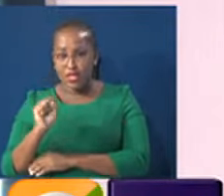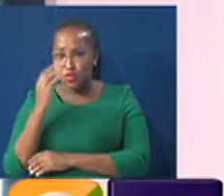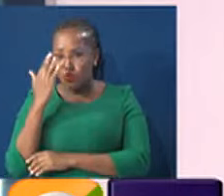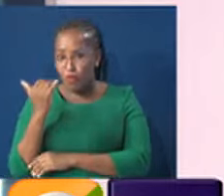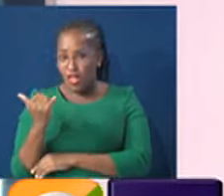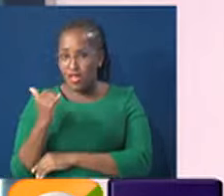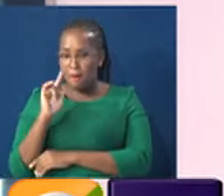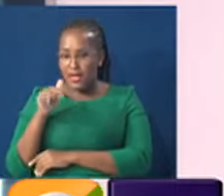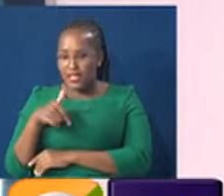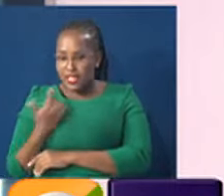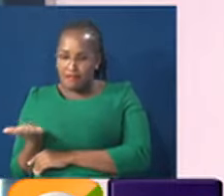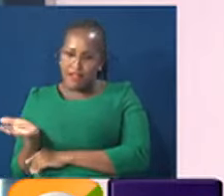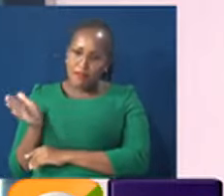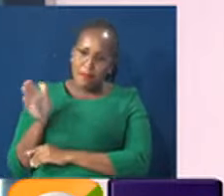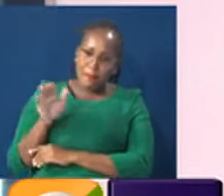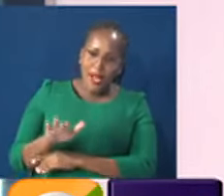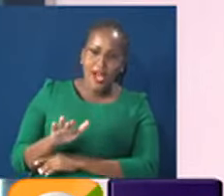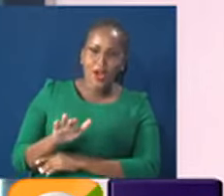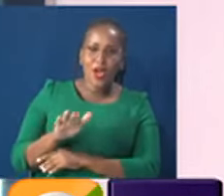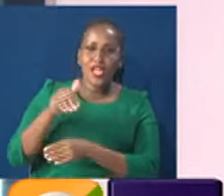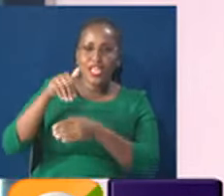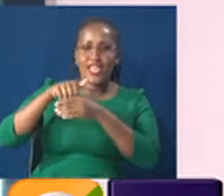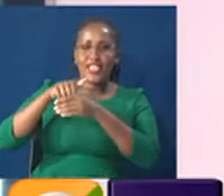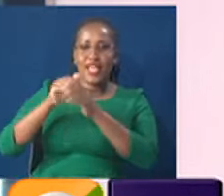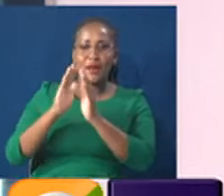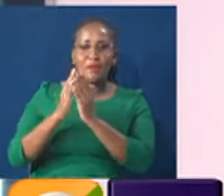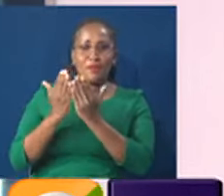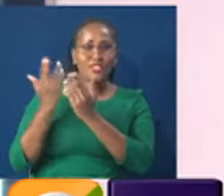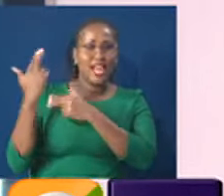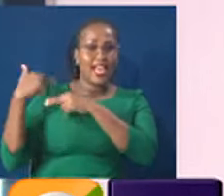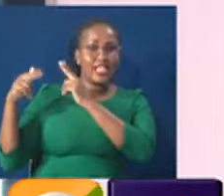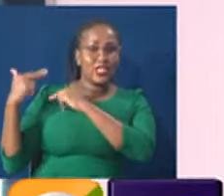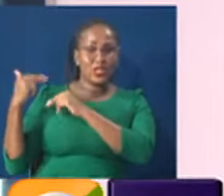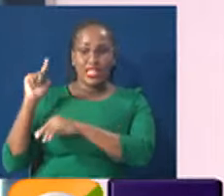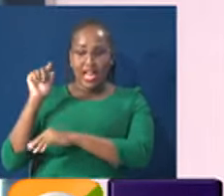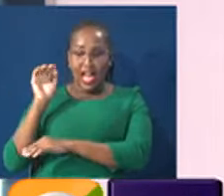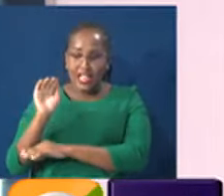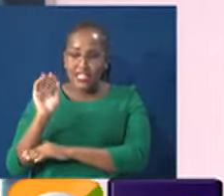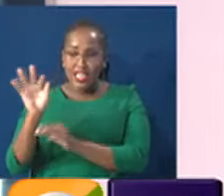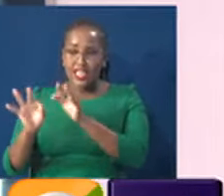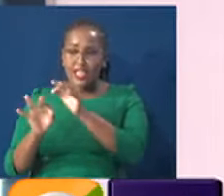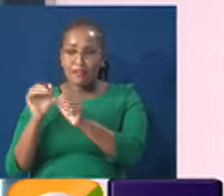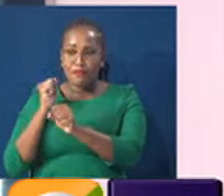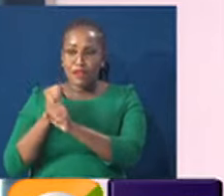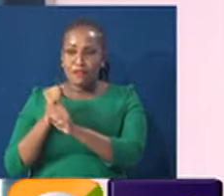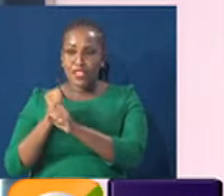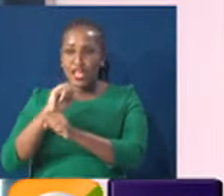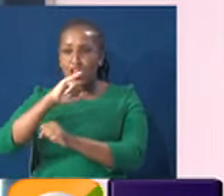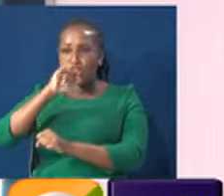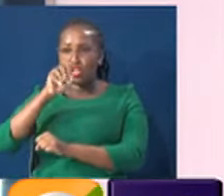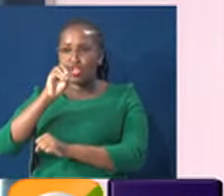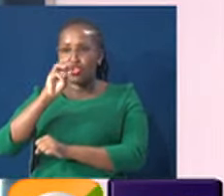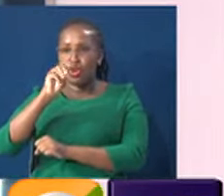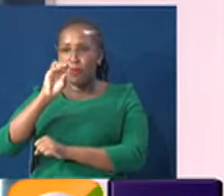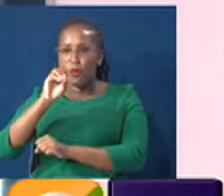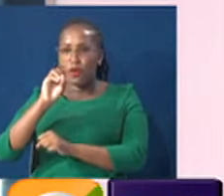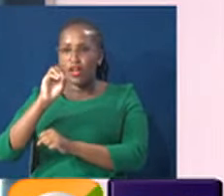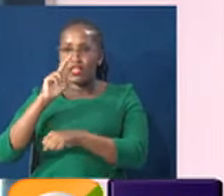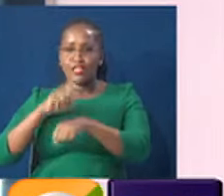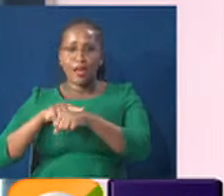sababu nimerudi kwa rekodi za historia nikauliza kama mlifanya Jomo at one, nikaambiwa